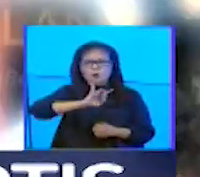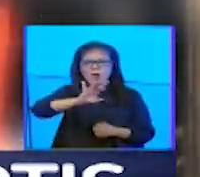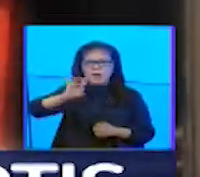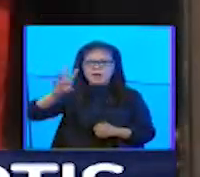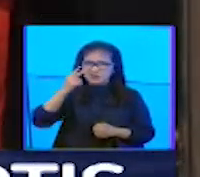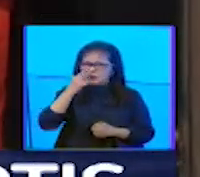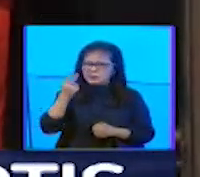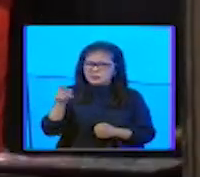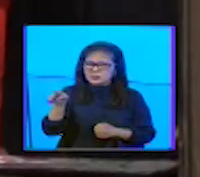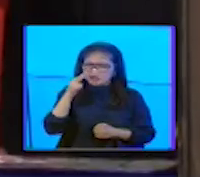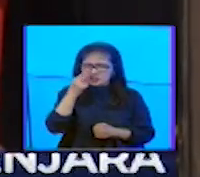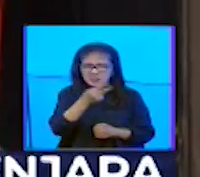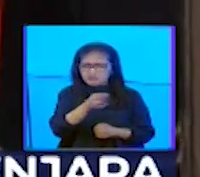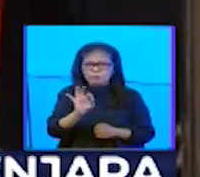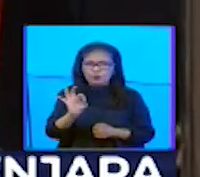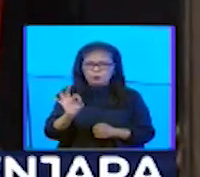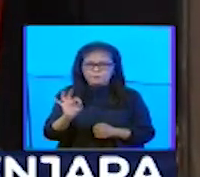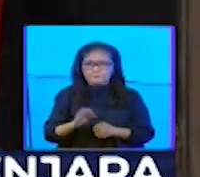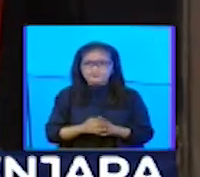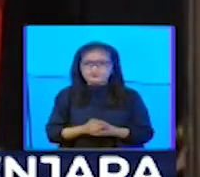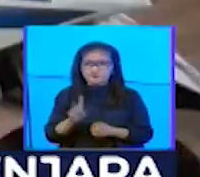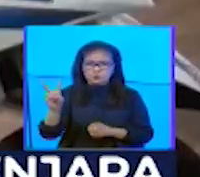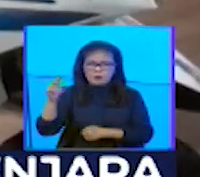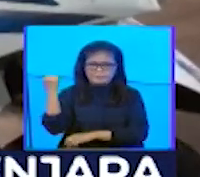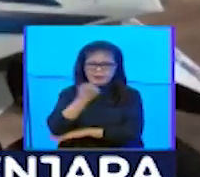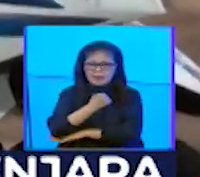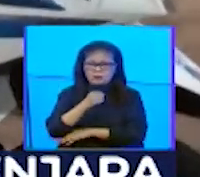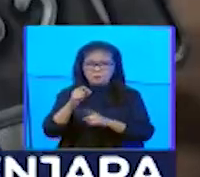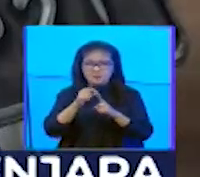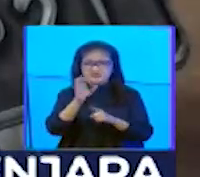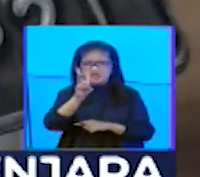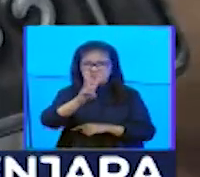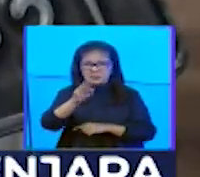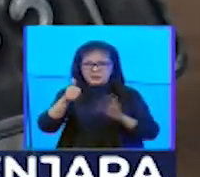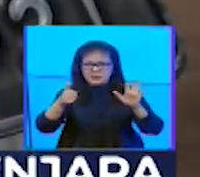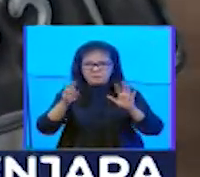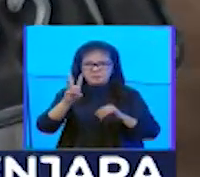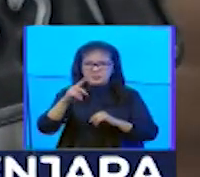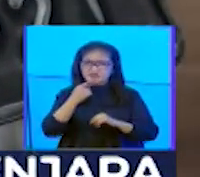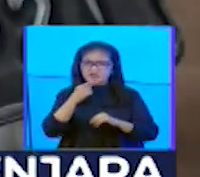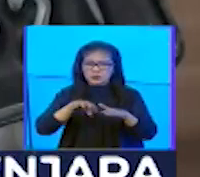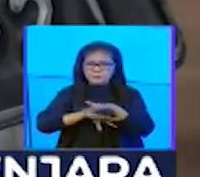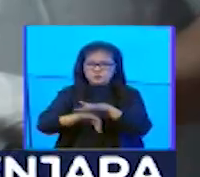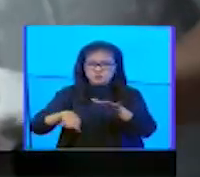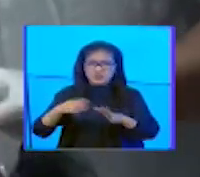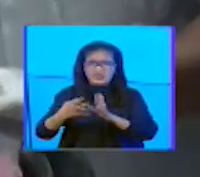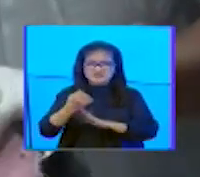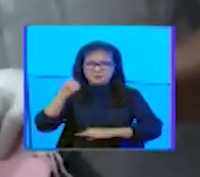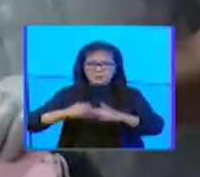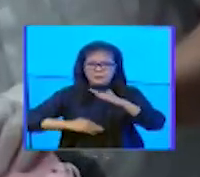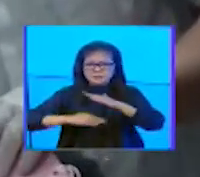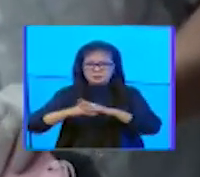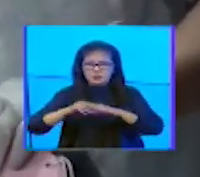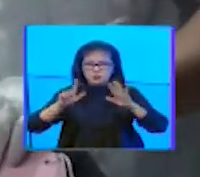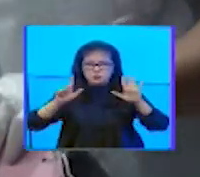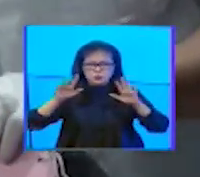juga akibat perbuatannya kedua pelaku dikenakan pasal 363 KUHP tentang pencurian dengan ancaman maksimal tujuh